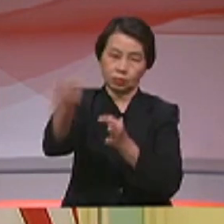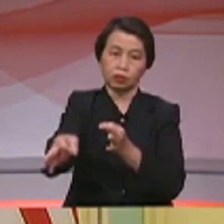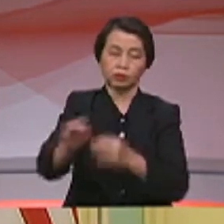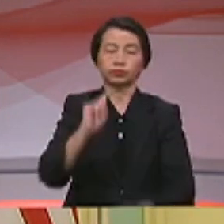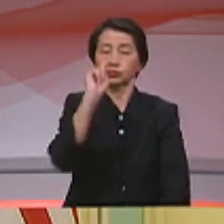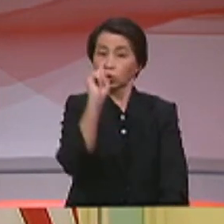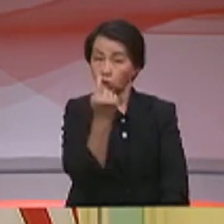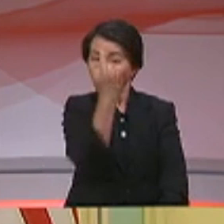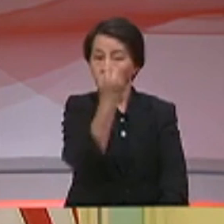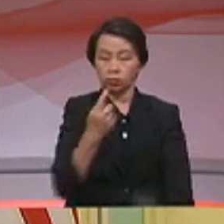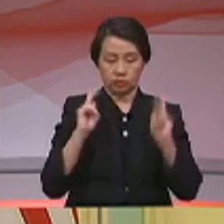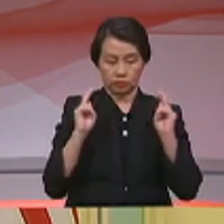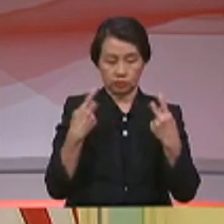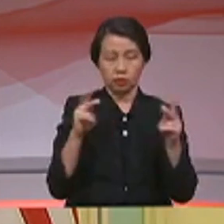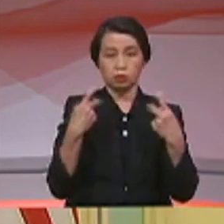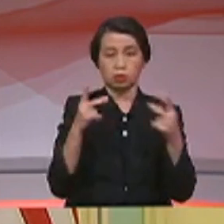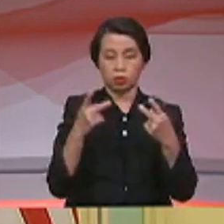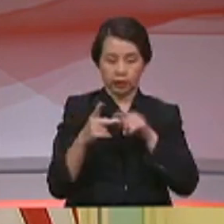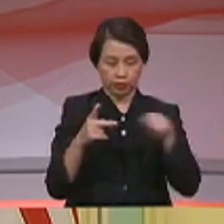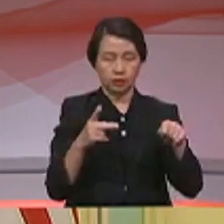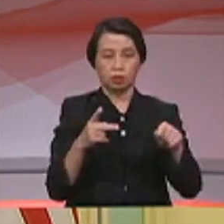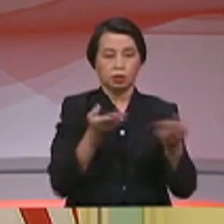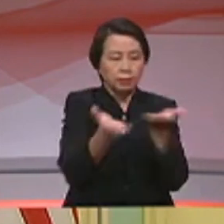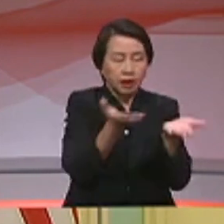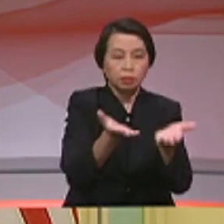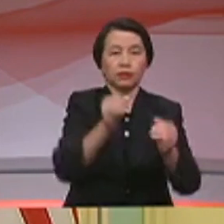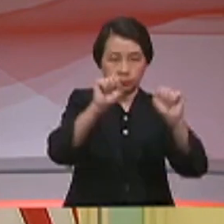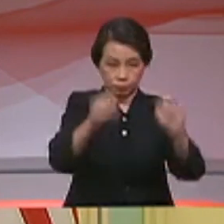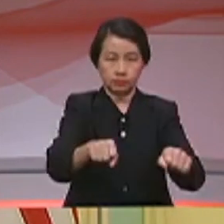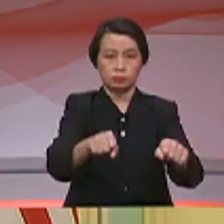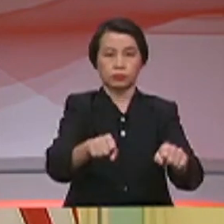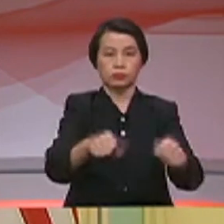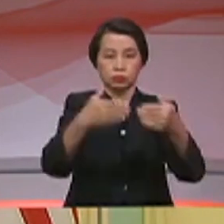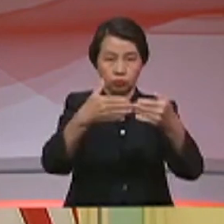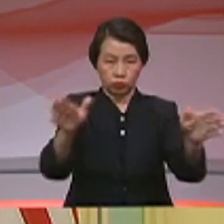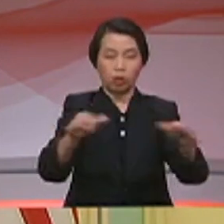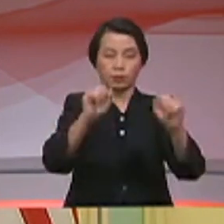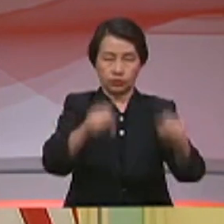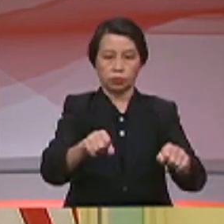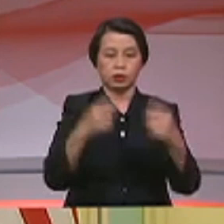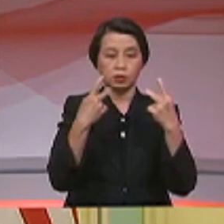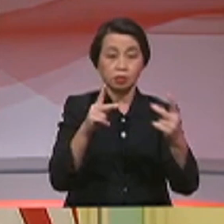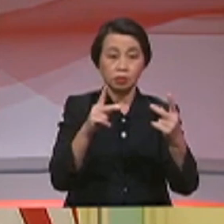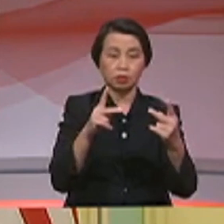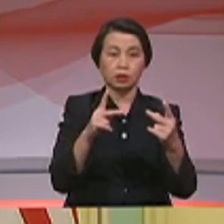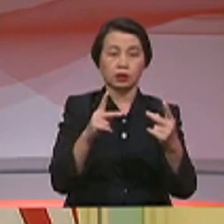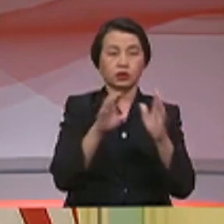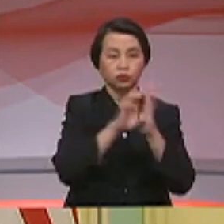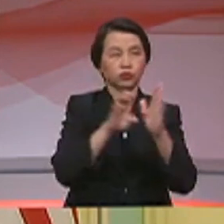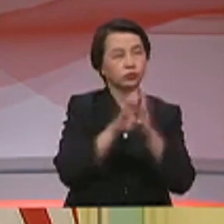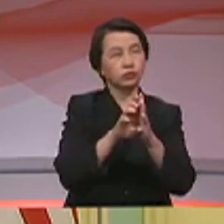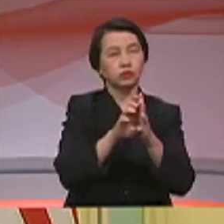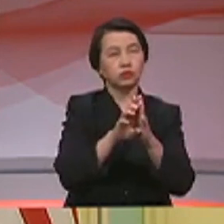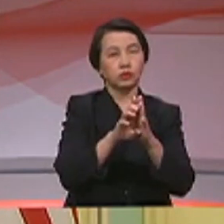premis perniagaan yang menyediakan perkhidmatan perlu sahaja dibenarkan beroperasi, seperti premis